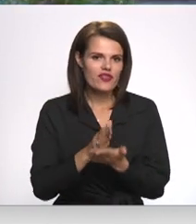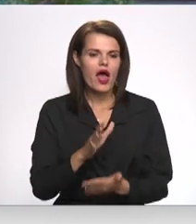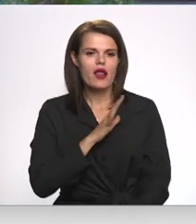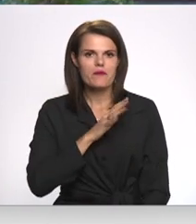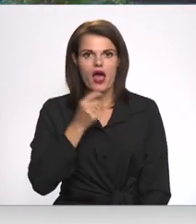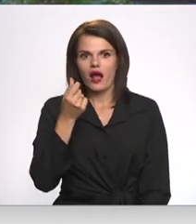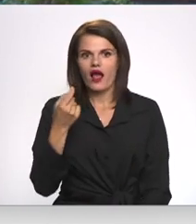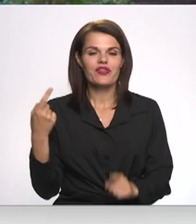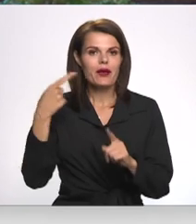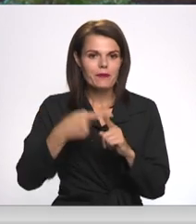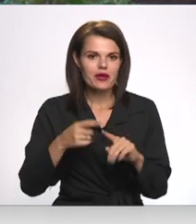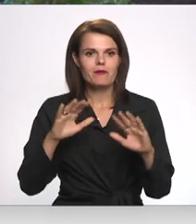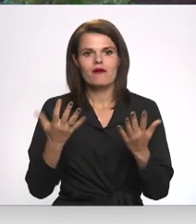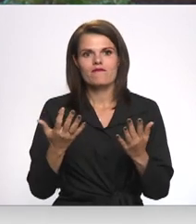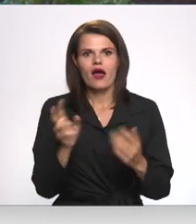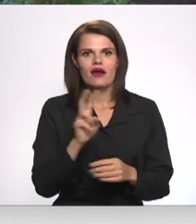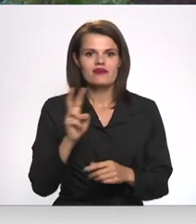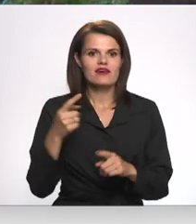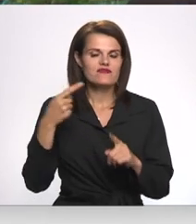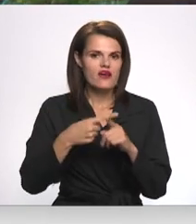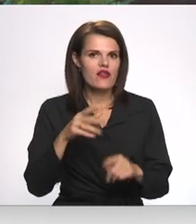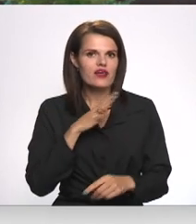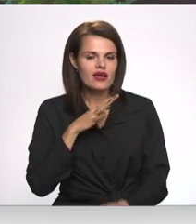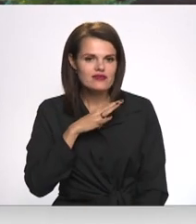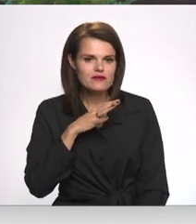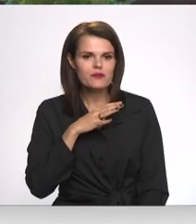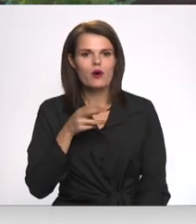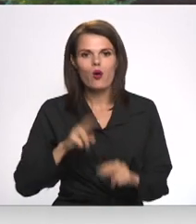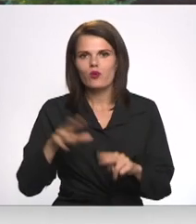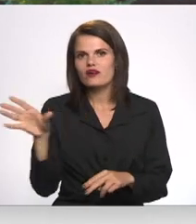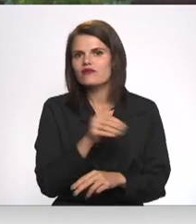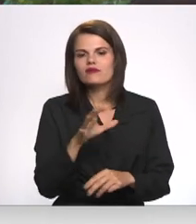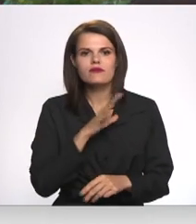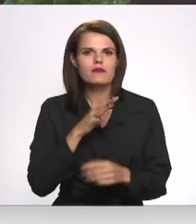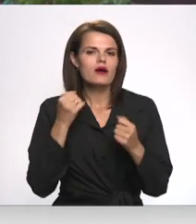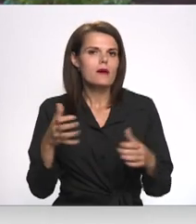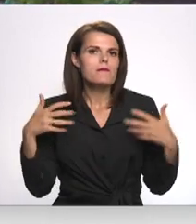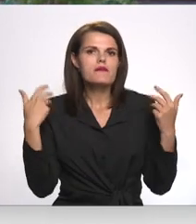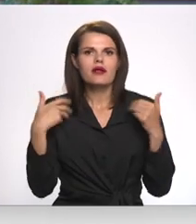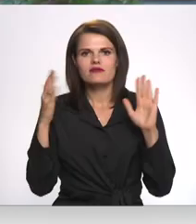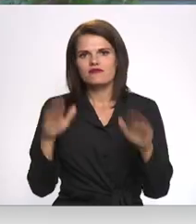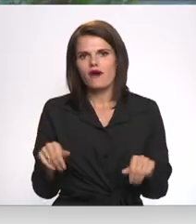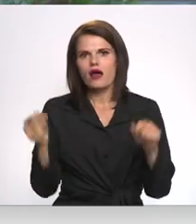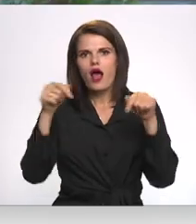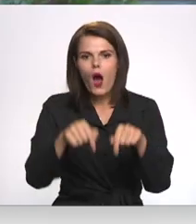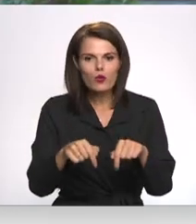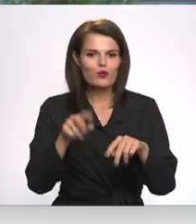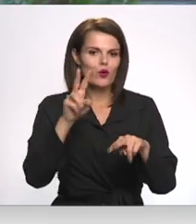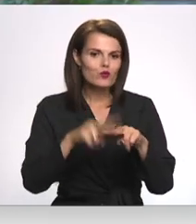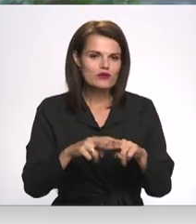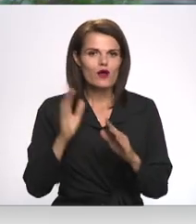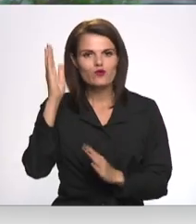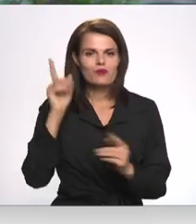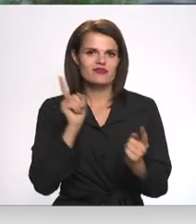gandrīz pirmo reizi, vai kas varbūt tās vienu reizi bija bijuši arī. Un visi bija ļoti priecīgi, ka varēja atbraukt arī uz vietas un nobalsot un